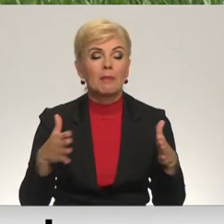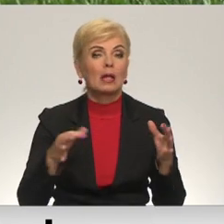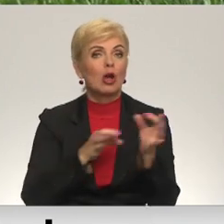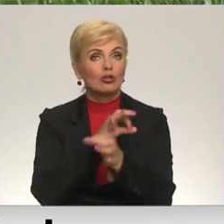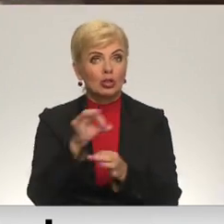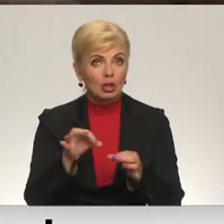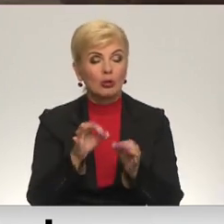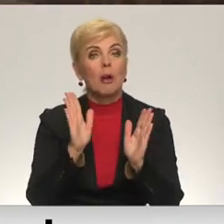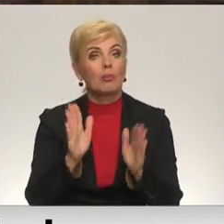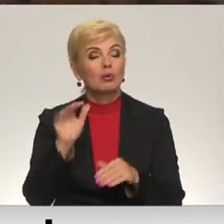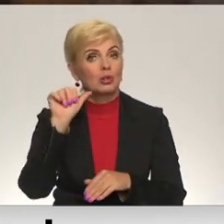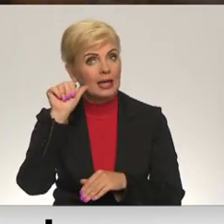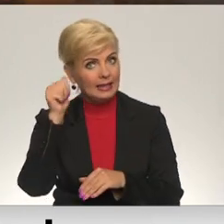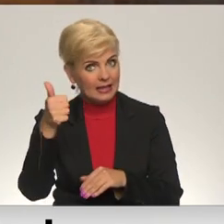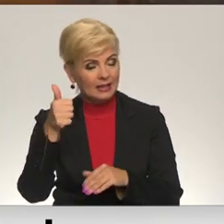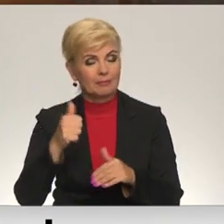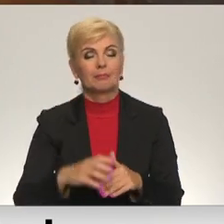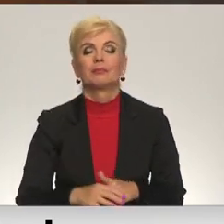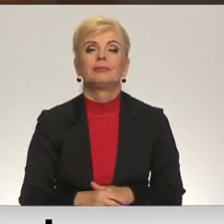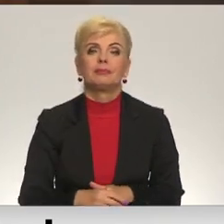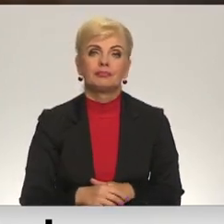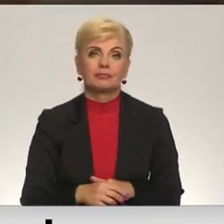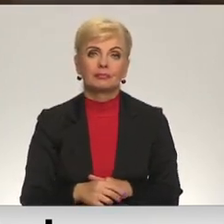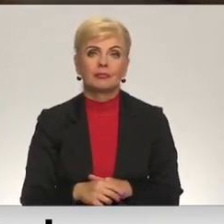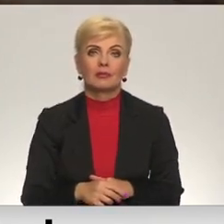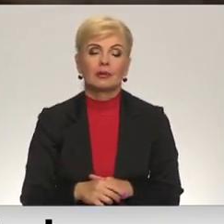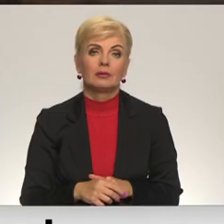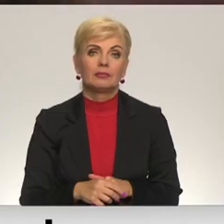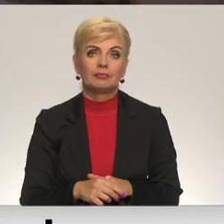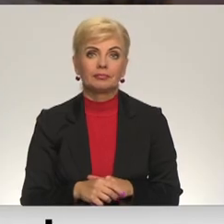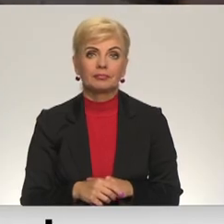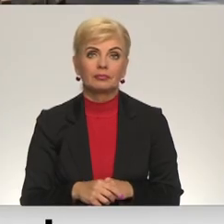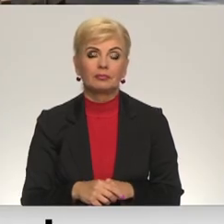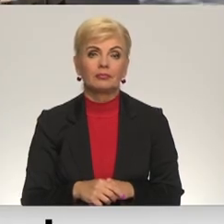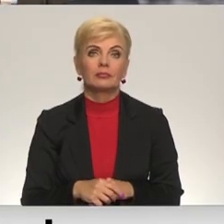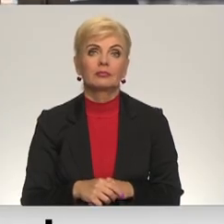diskutēs rīt. Diana Aboltiņa, Mikus Andersons, Zemgales reģionālā televīzija.